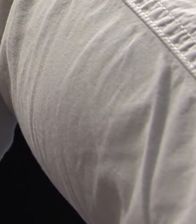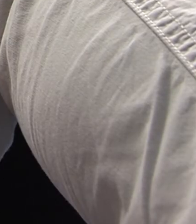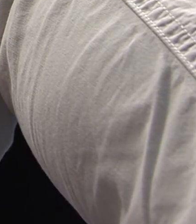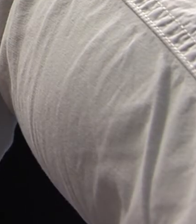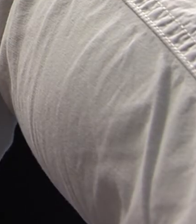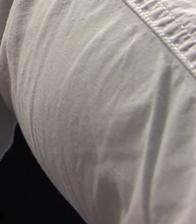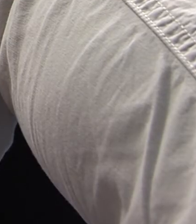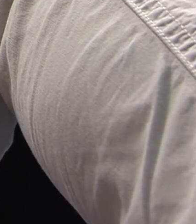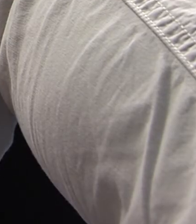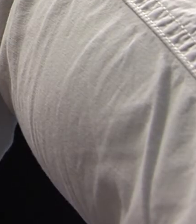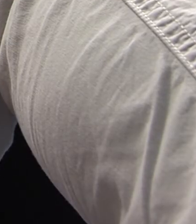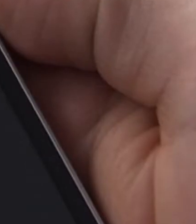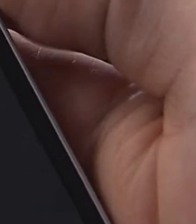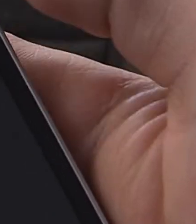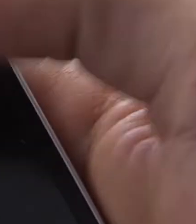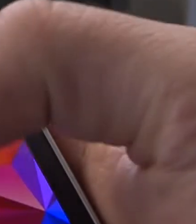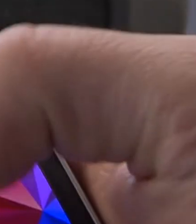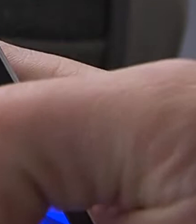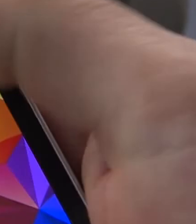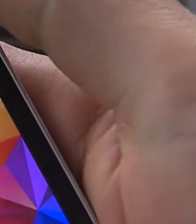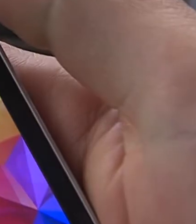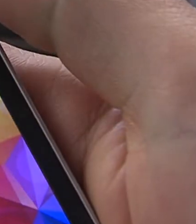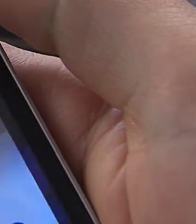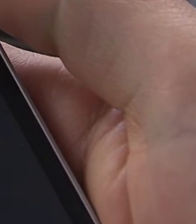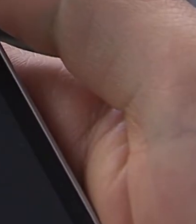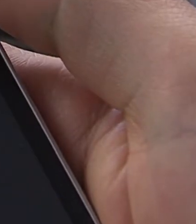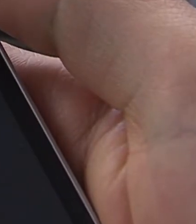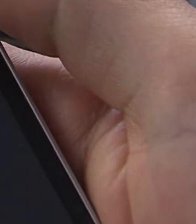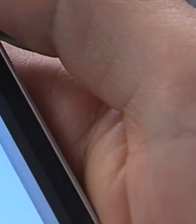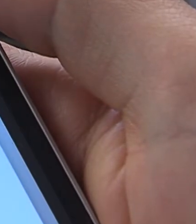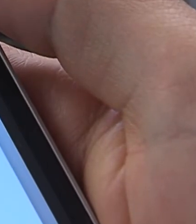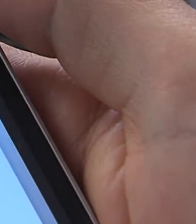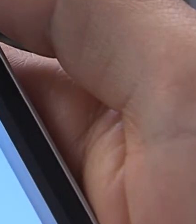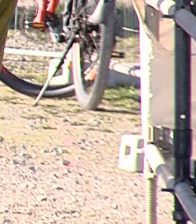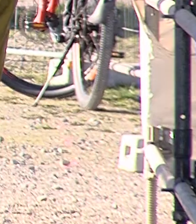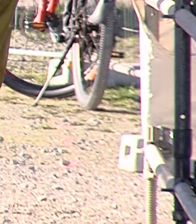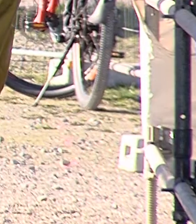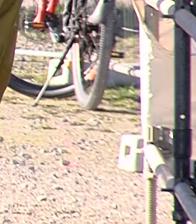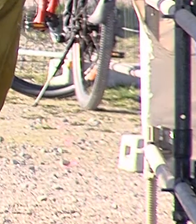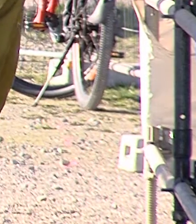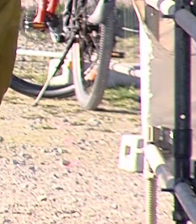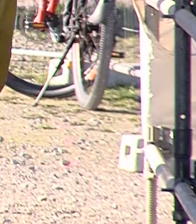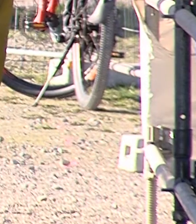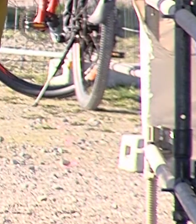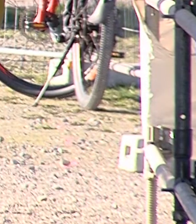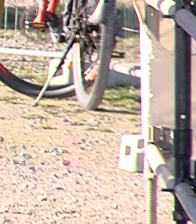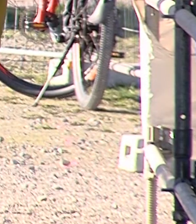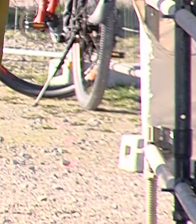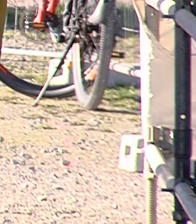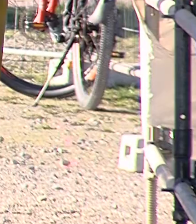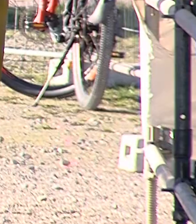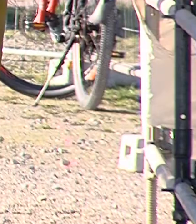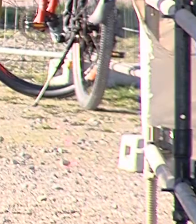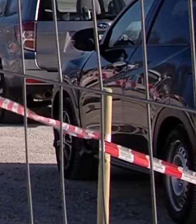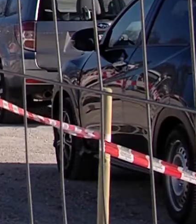es wahrscheinlich schon bald eine App geben werde, über die eine Patientennachverfolgung gut möglich sei. Außerdem würden die Gesundheitsämter